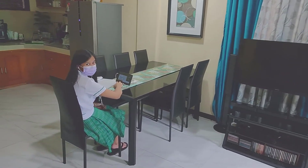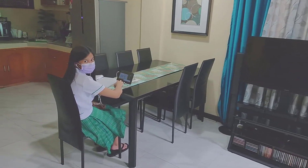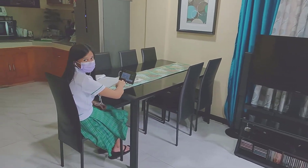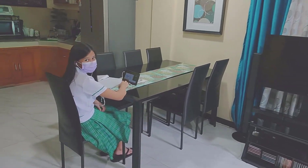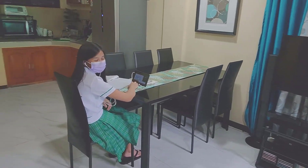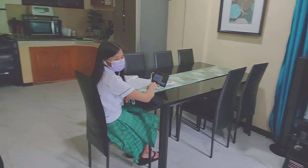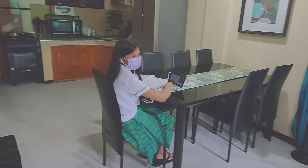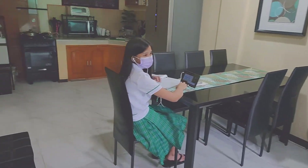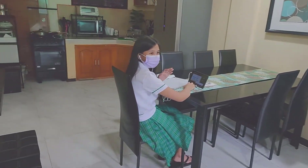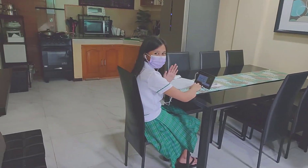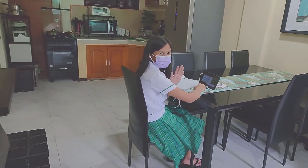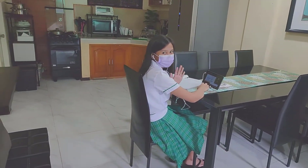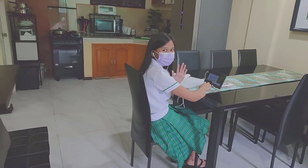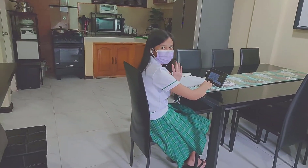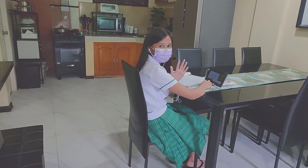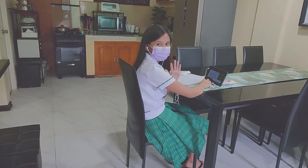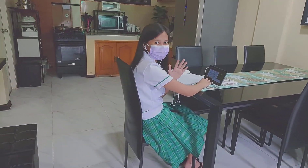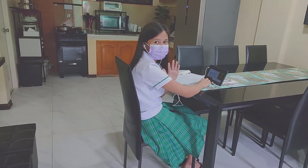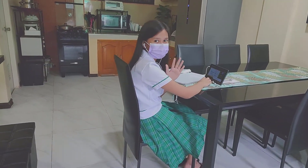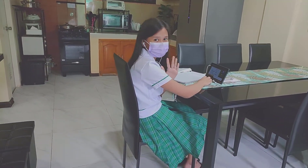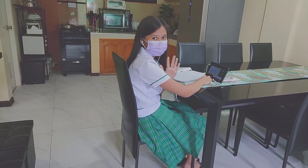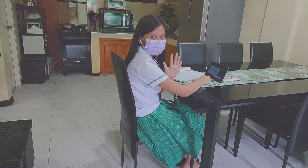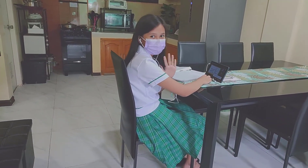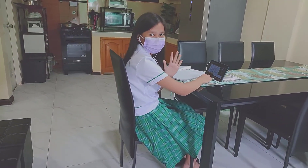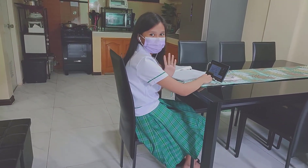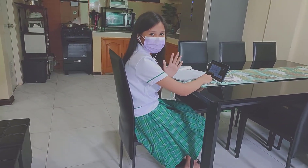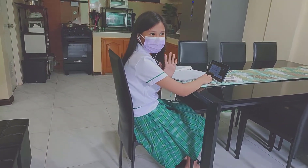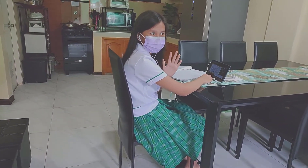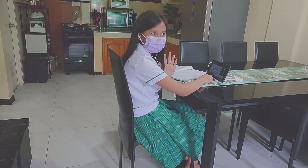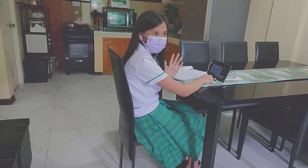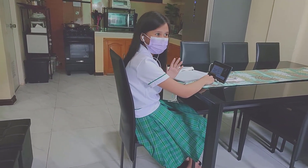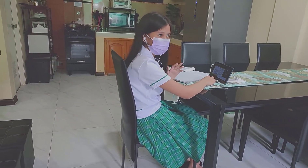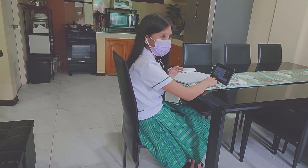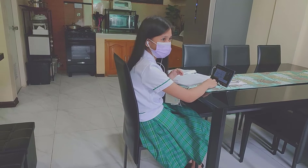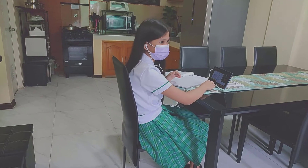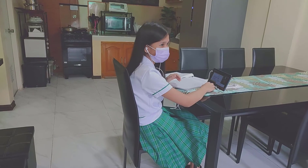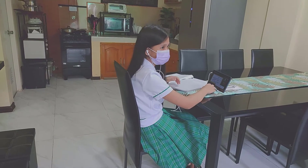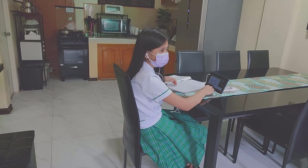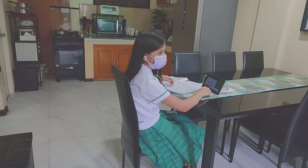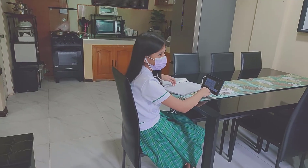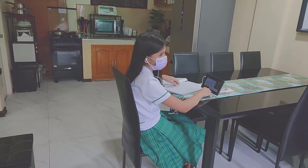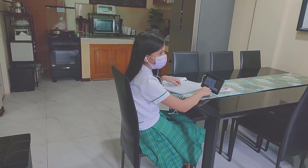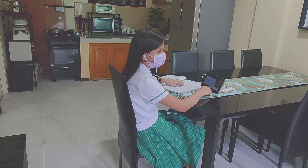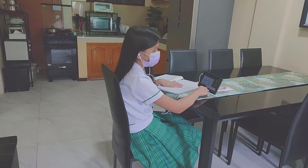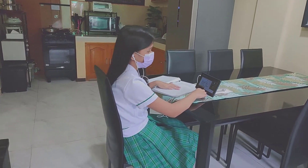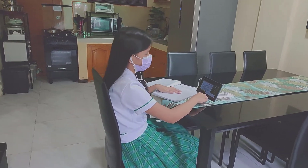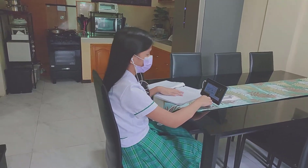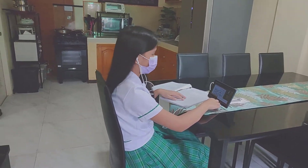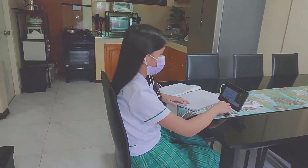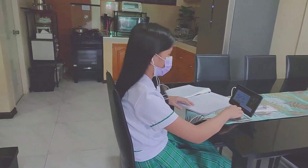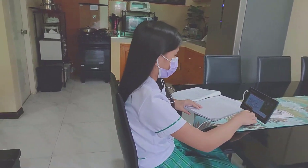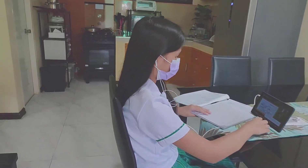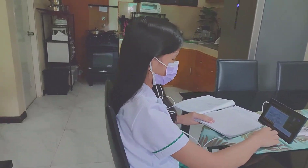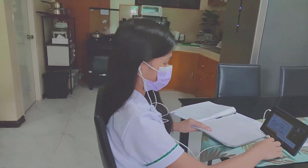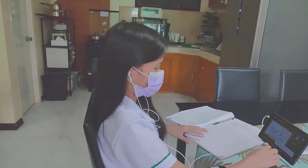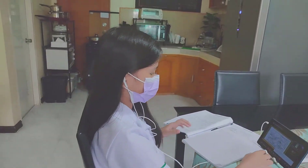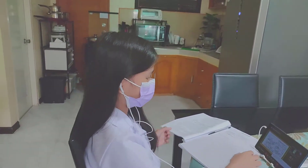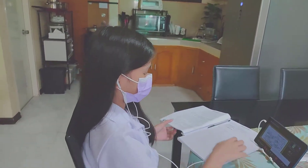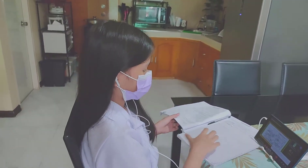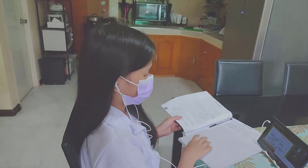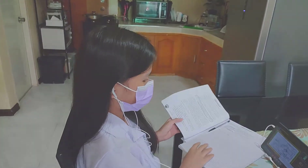permission, ipapakita namin ito para makita nila how you are doing. Pero yung ano, pakita yung material mo, anak. Itaas mo na